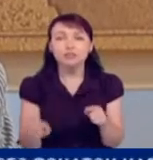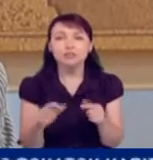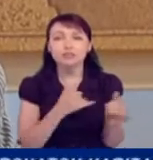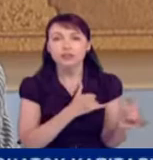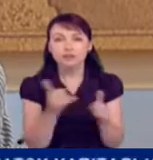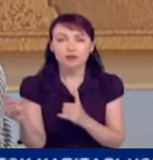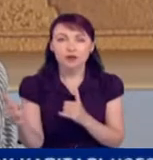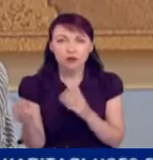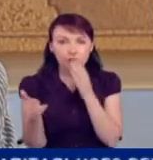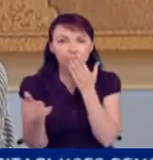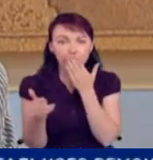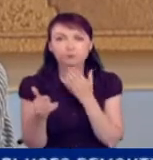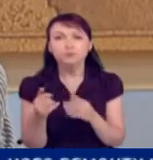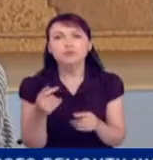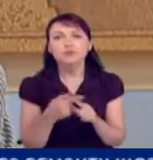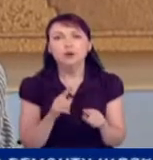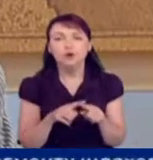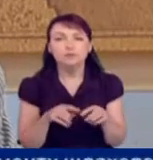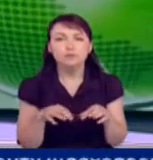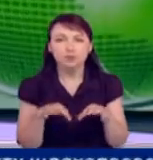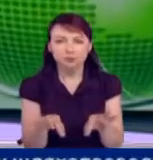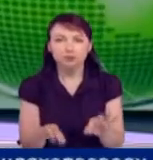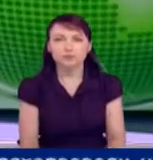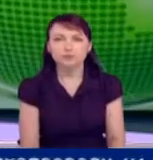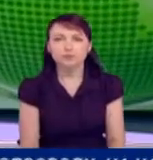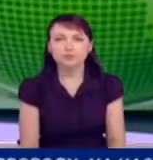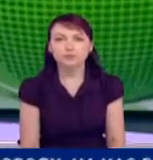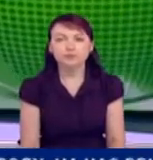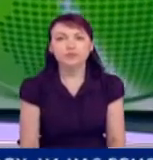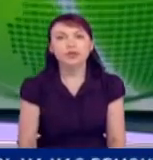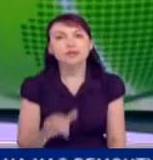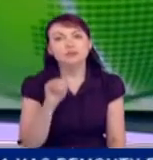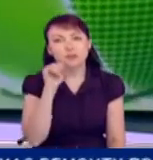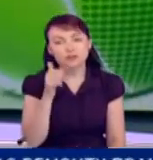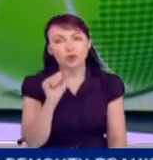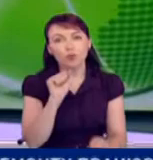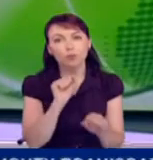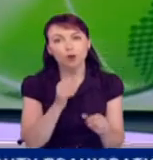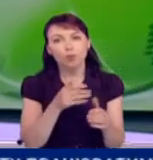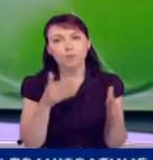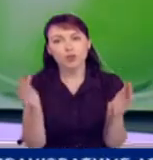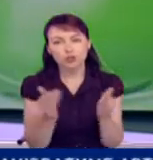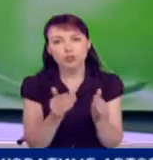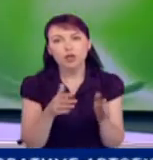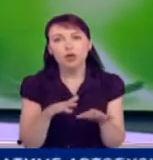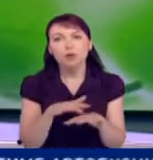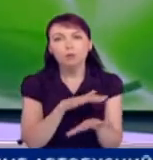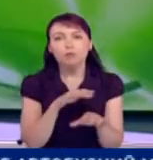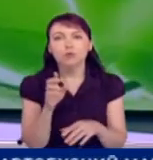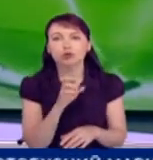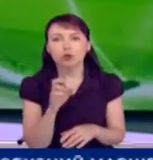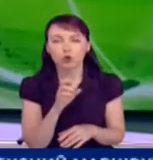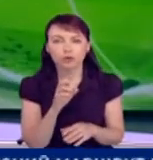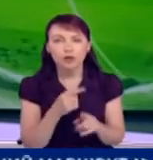сервіс, що стосується транспорту. Від завтра обмежать рух на Борщагівському шляхопроводі. Це міст на